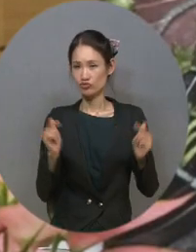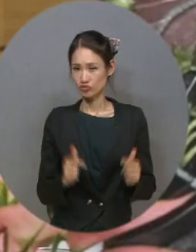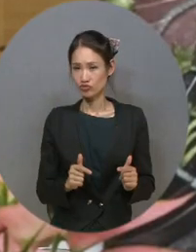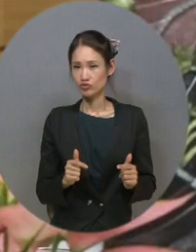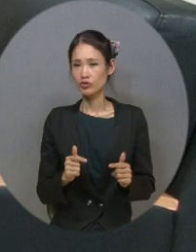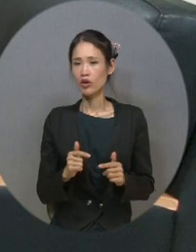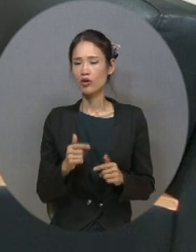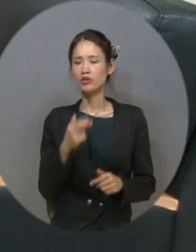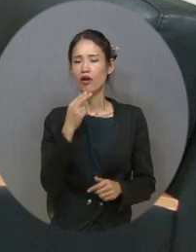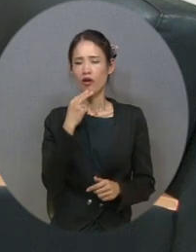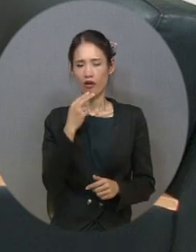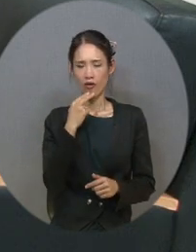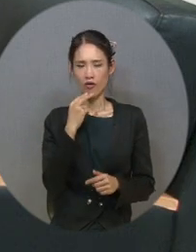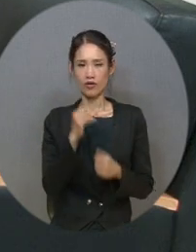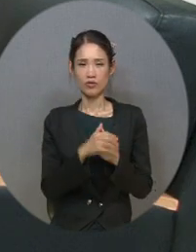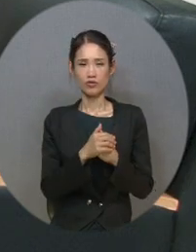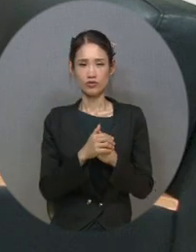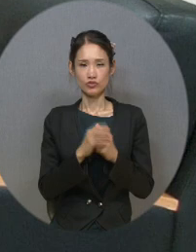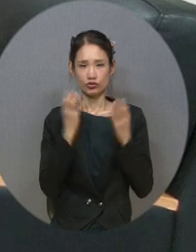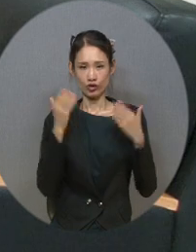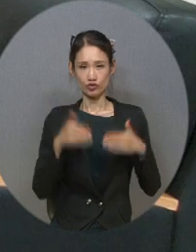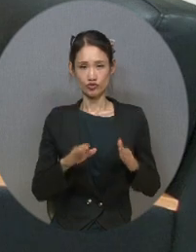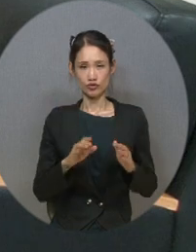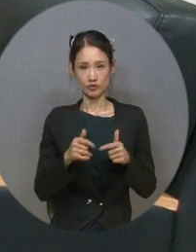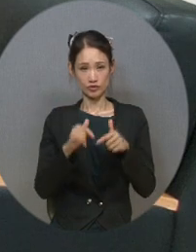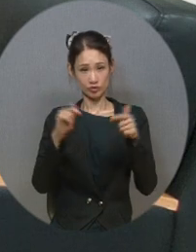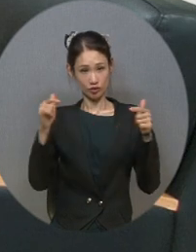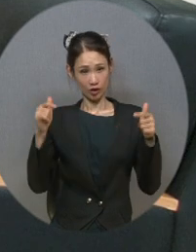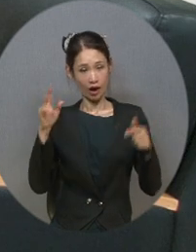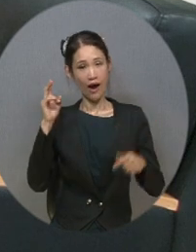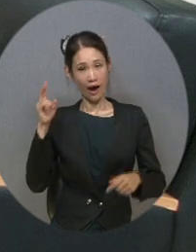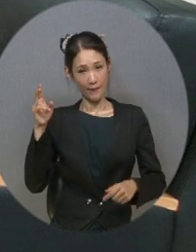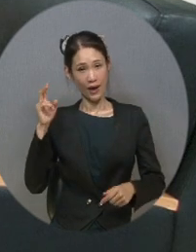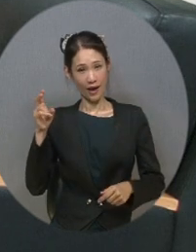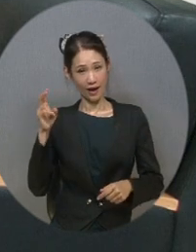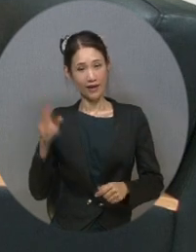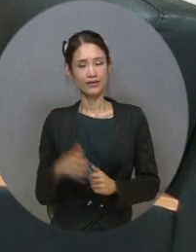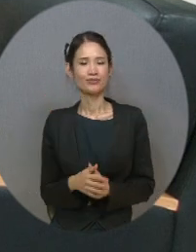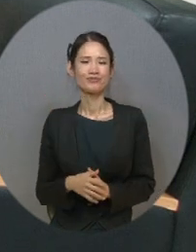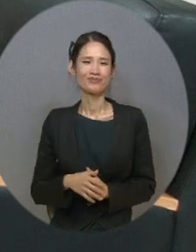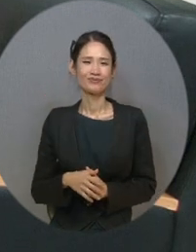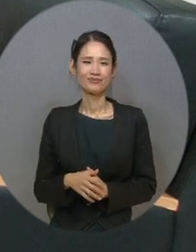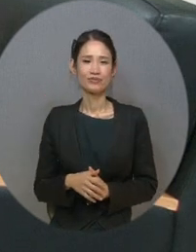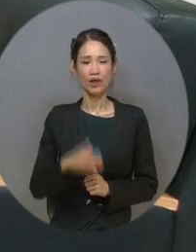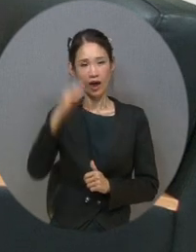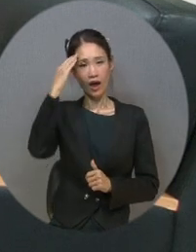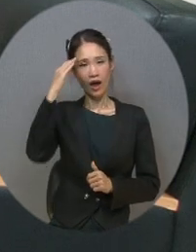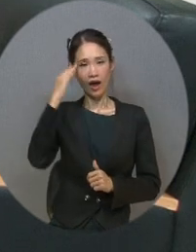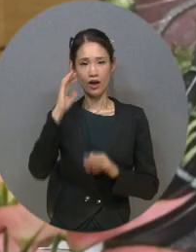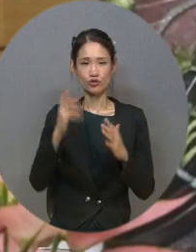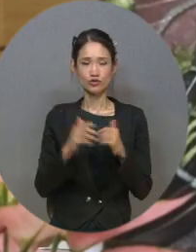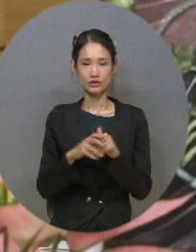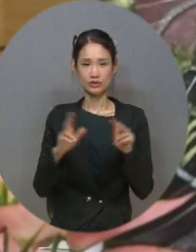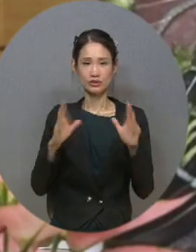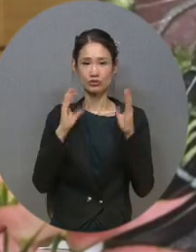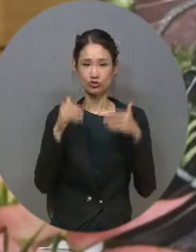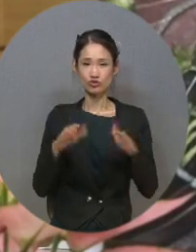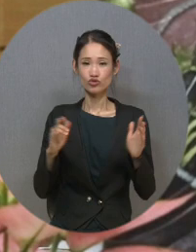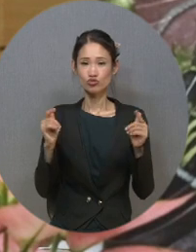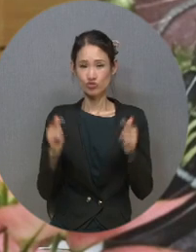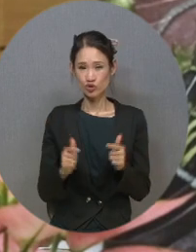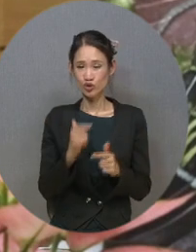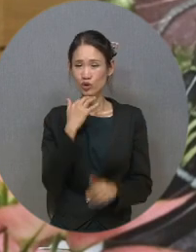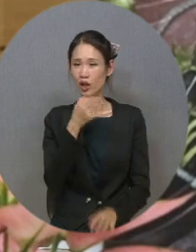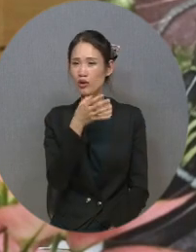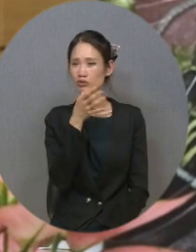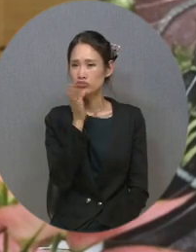없어지고 네. 출생률도 높아지고 네. 그렇게 될 것 같습니다. 예, 네, 예, 그렇습니다. 우리나라 지금 뭐 저출생과